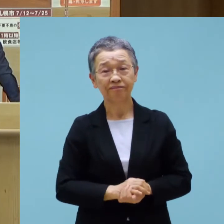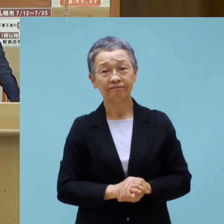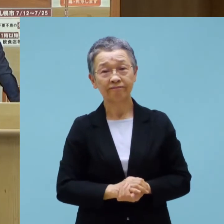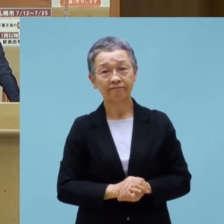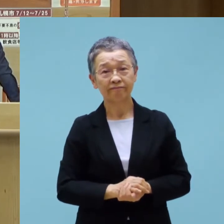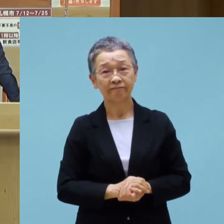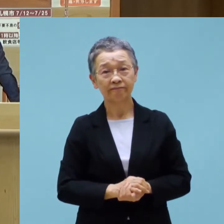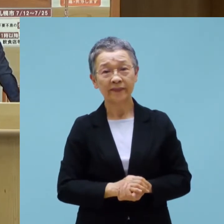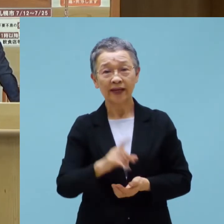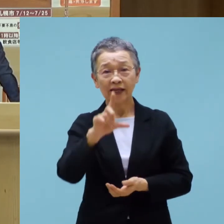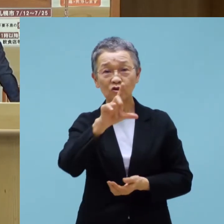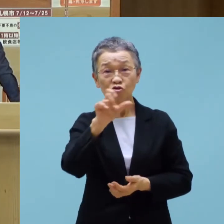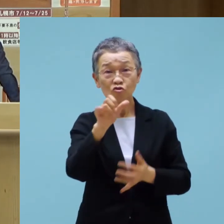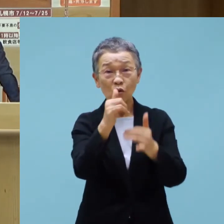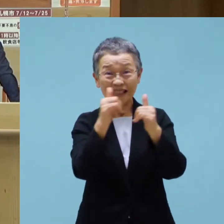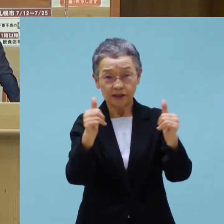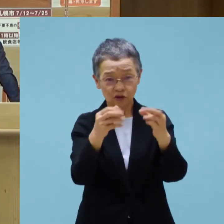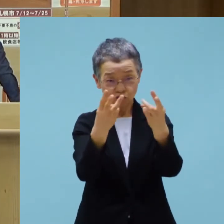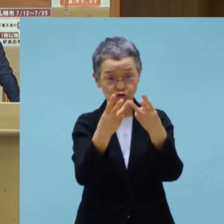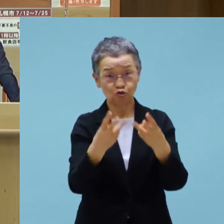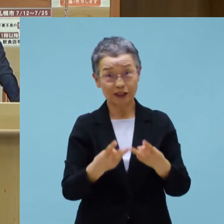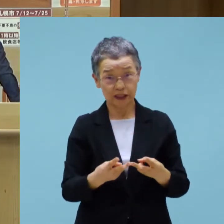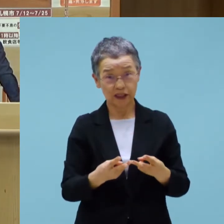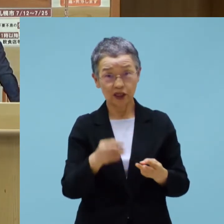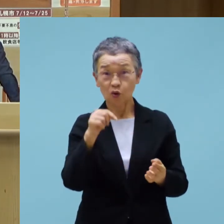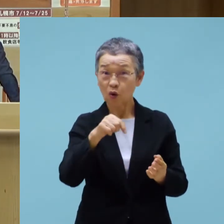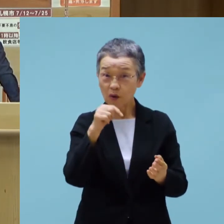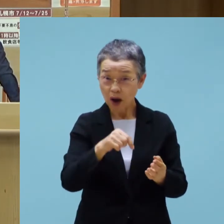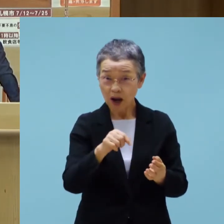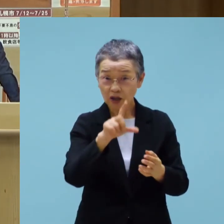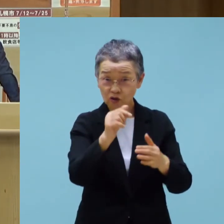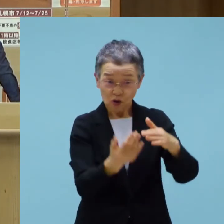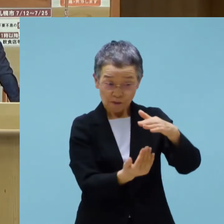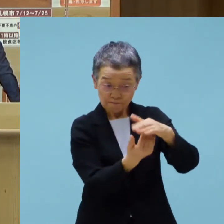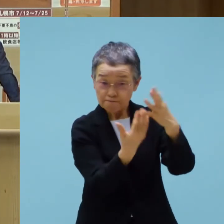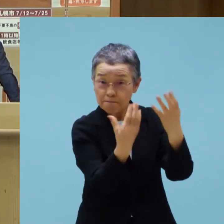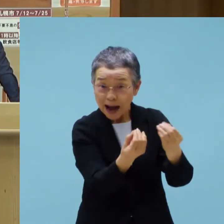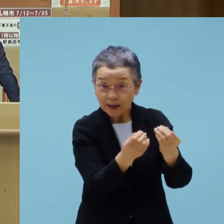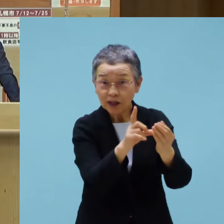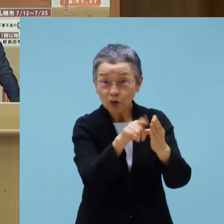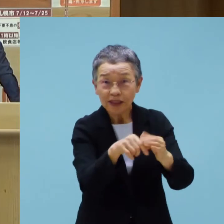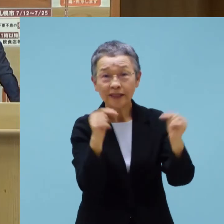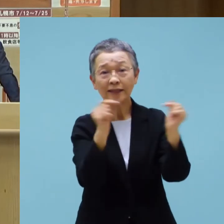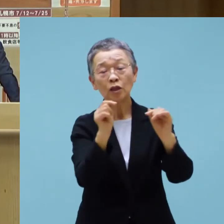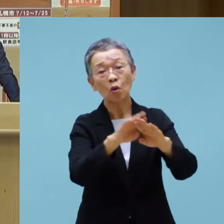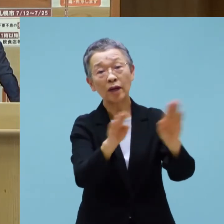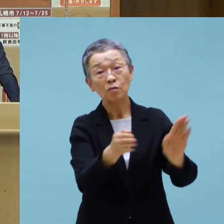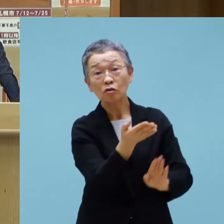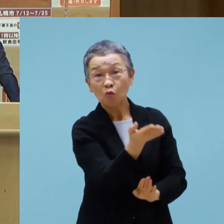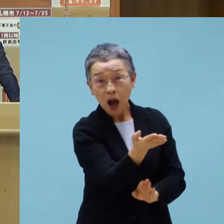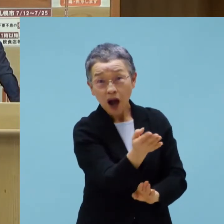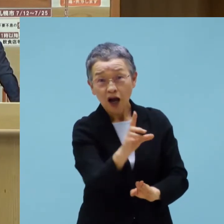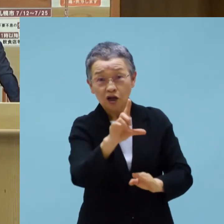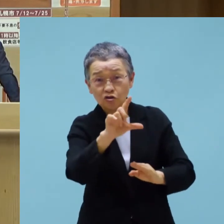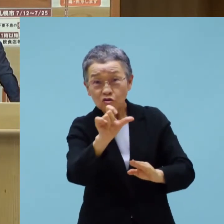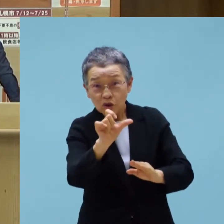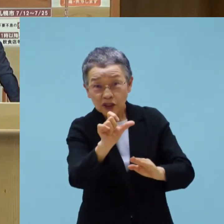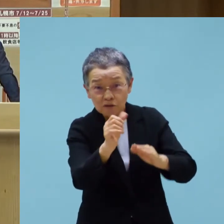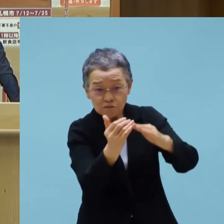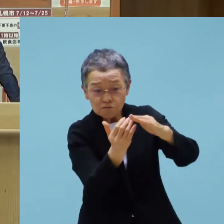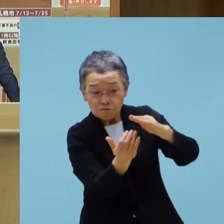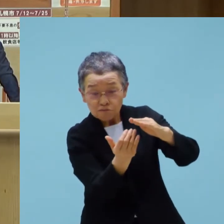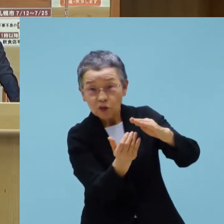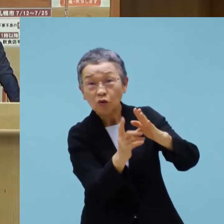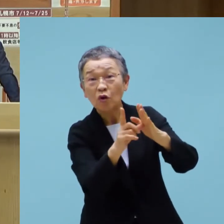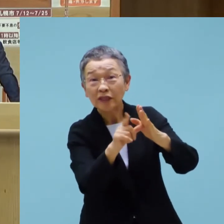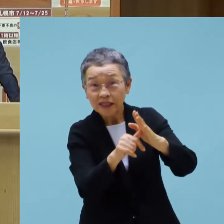15人という数字についてなんですけれども、15人に達した段階で検討を始めるのか、15人に達した時に要